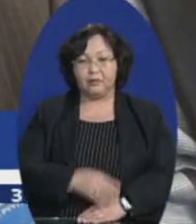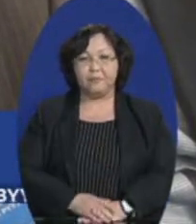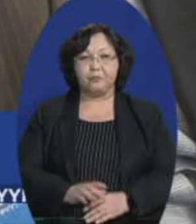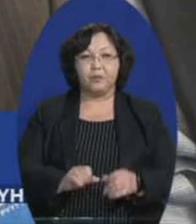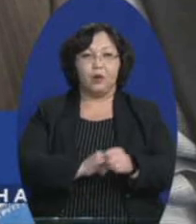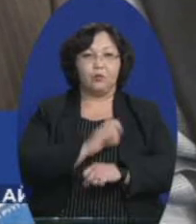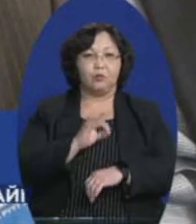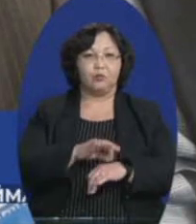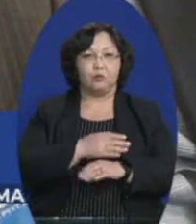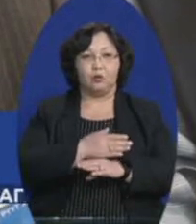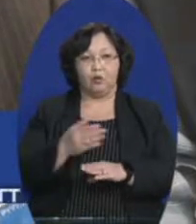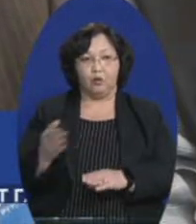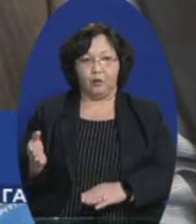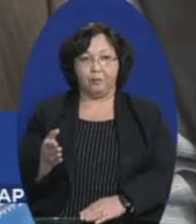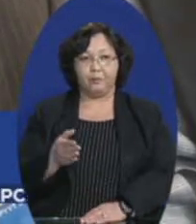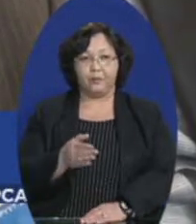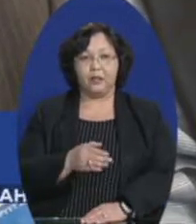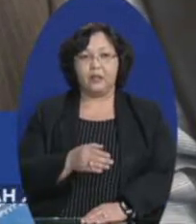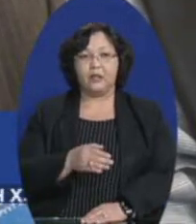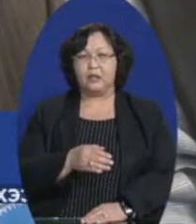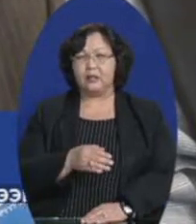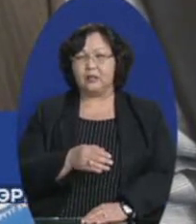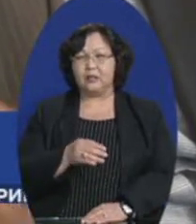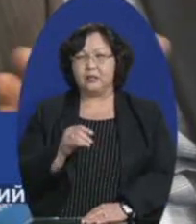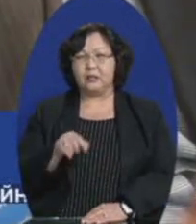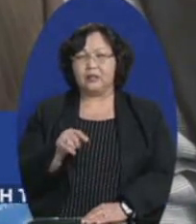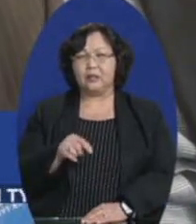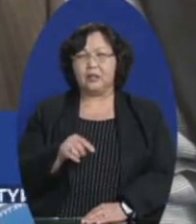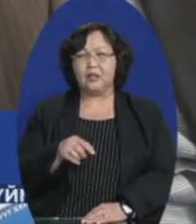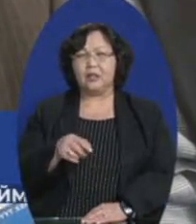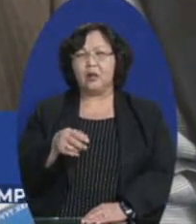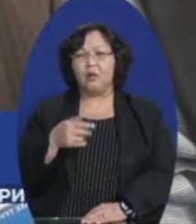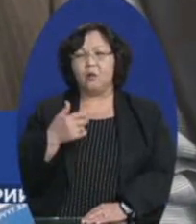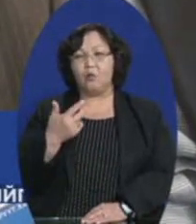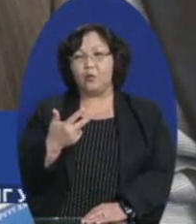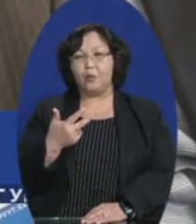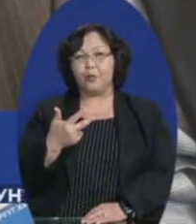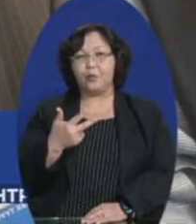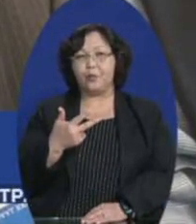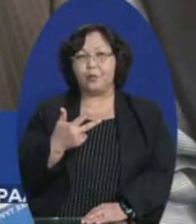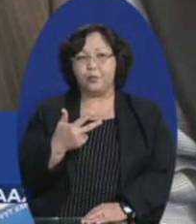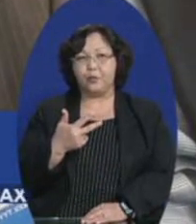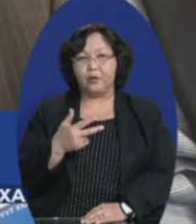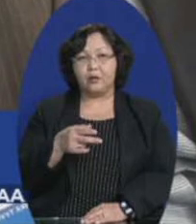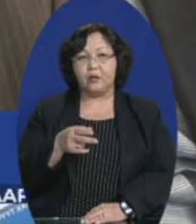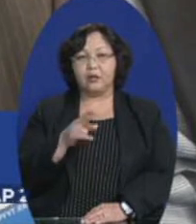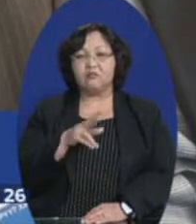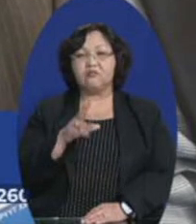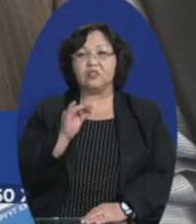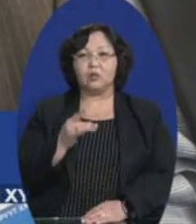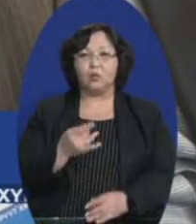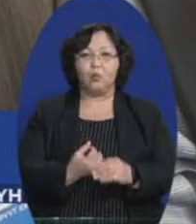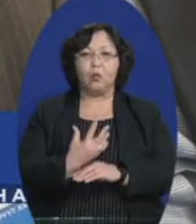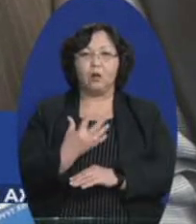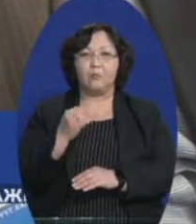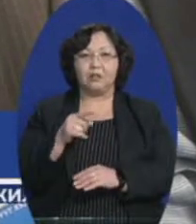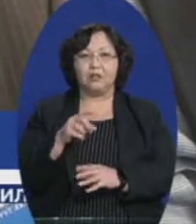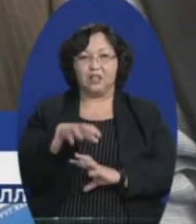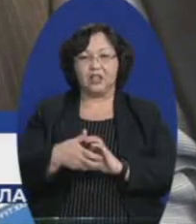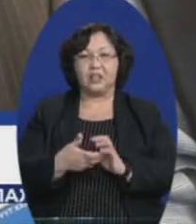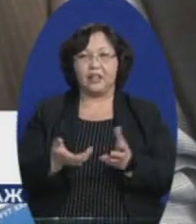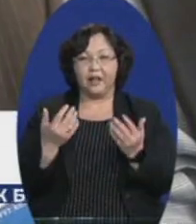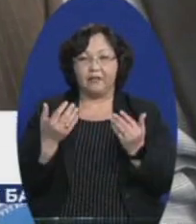урамдлын салбар замаа ялангуяа одоо хончир, чихэр үс, дэргүүж үс энэ гурван урамтал дээр дэлхийн зах зээл асар одоо